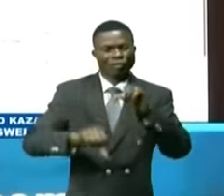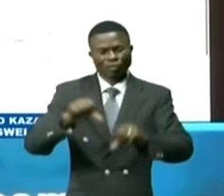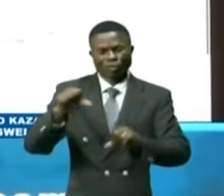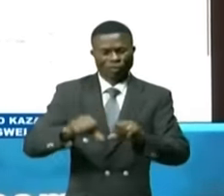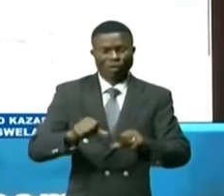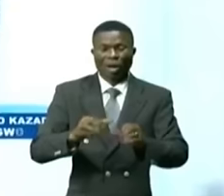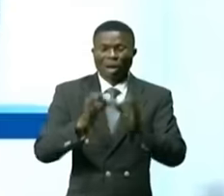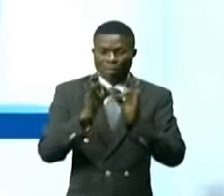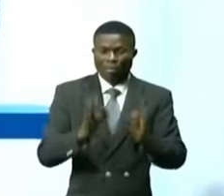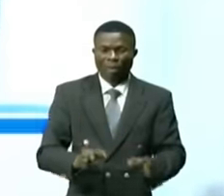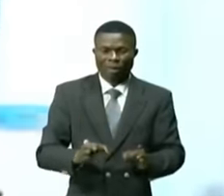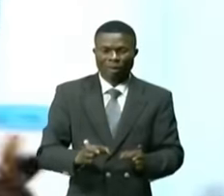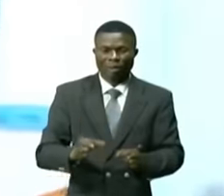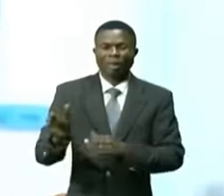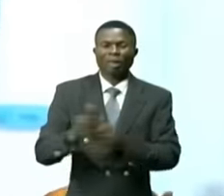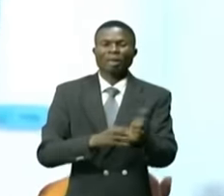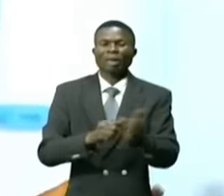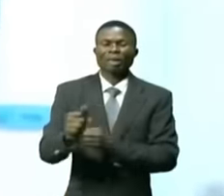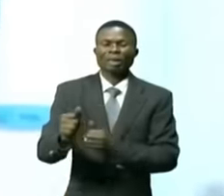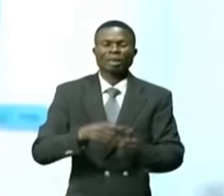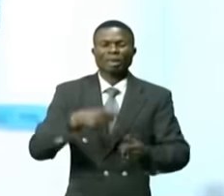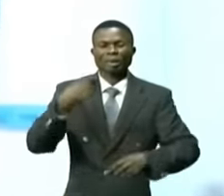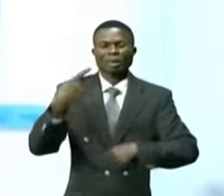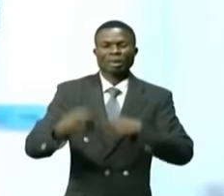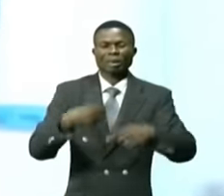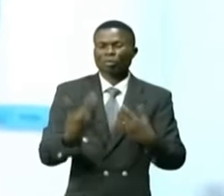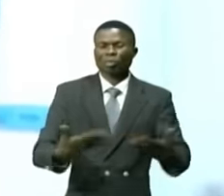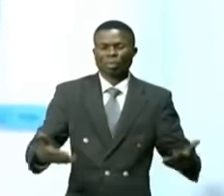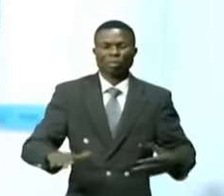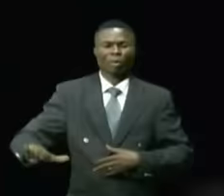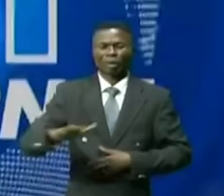malheureusement alimente le plus souvent les discussions entre les pays.